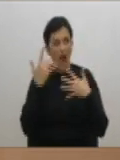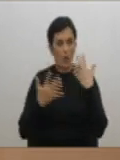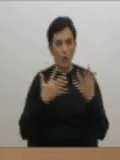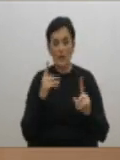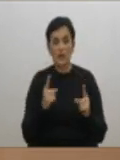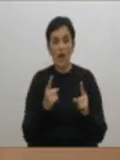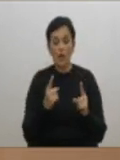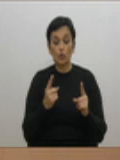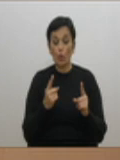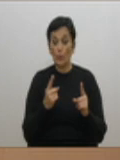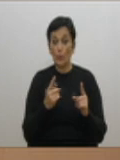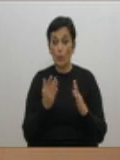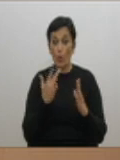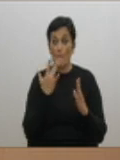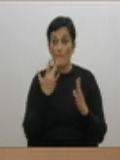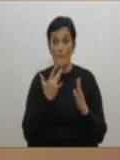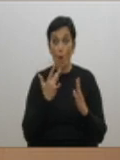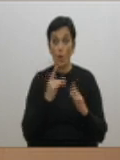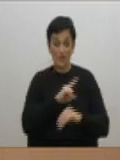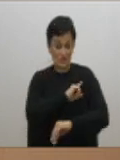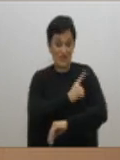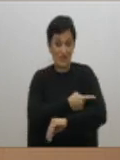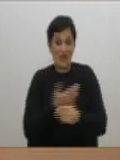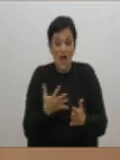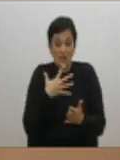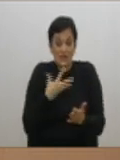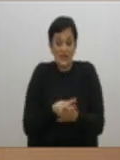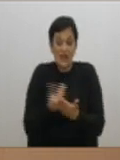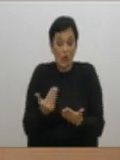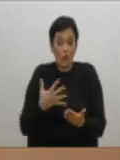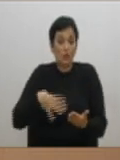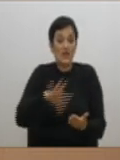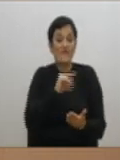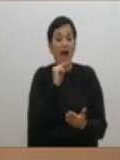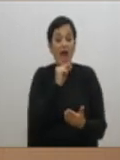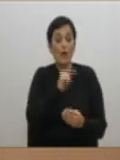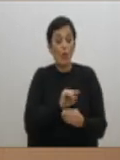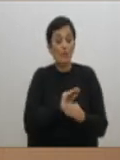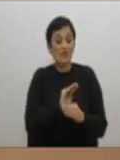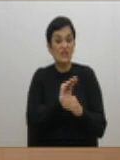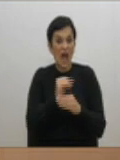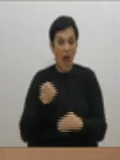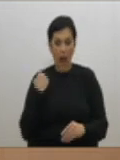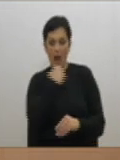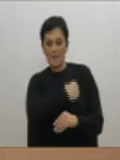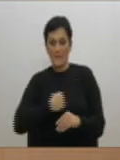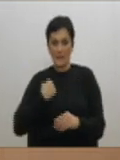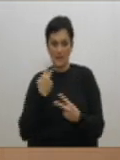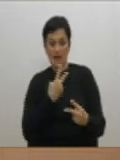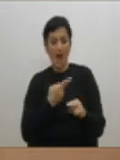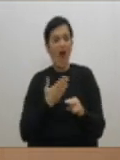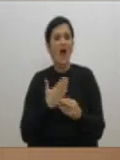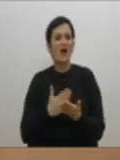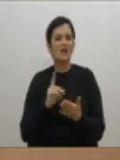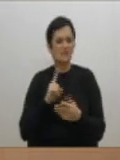რომ პოლიტიკური ძალა, რომელსაც საკუთარი ქვეყნის ეკონომიკური ზრდა აბრაზებს, არის განწირული